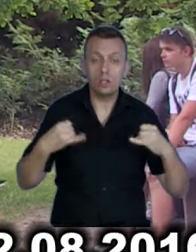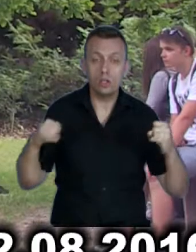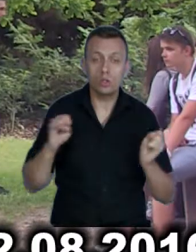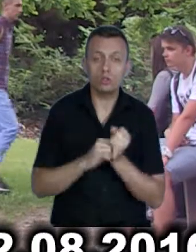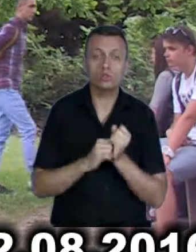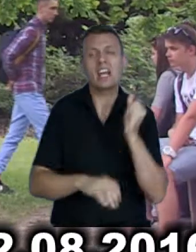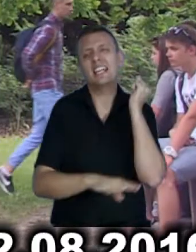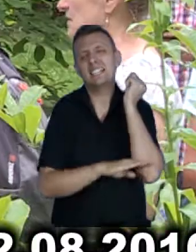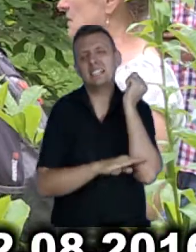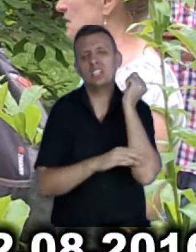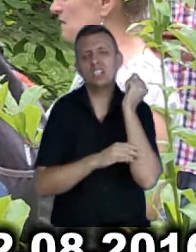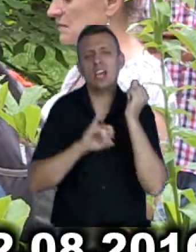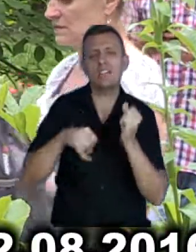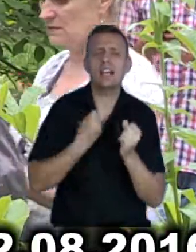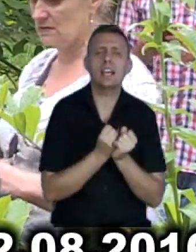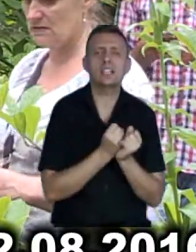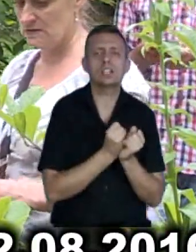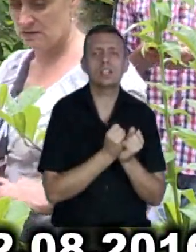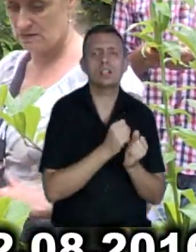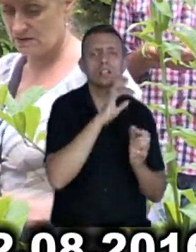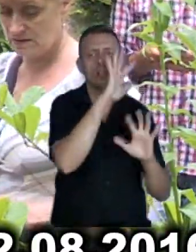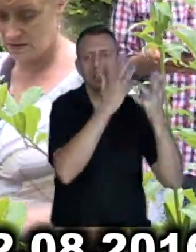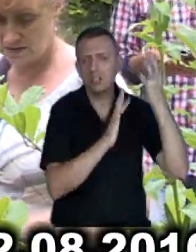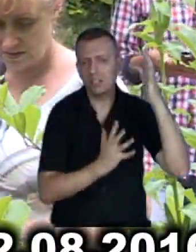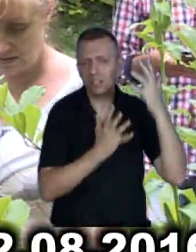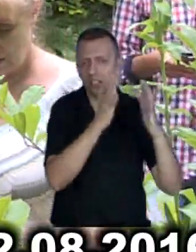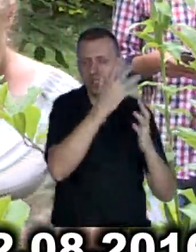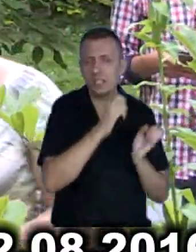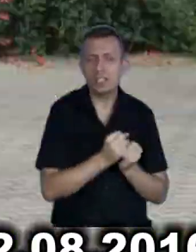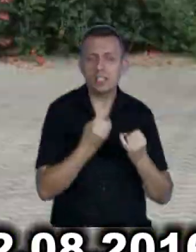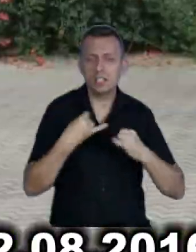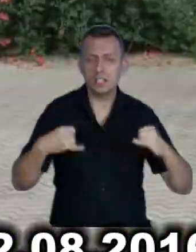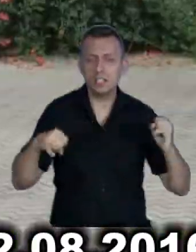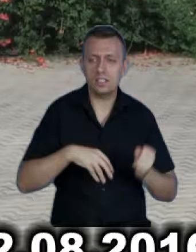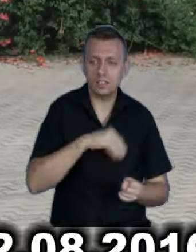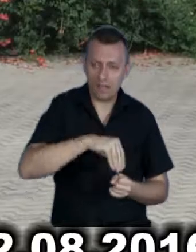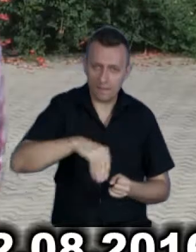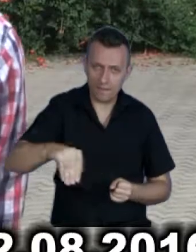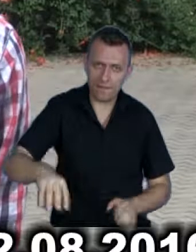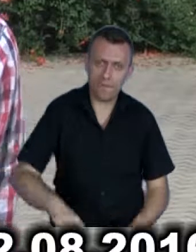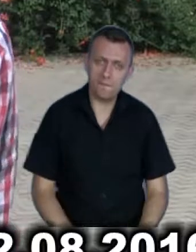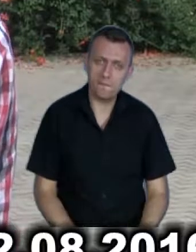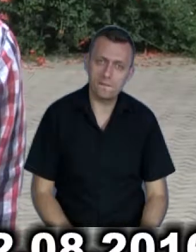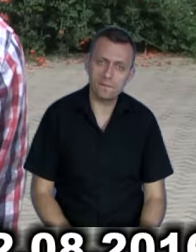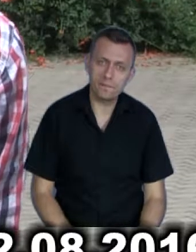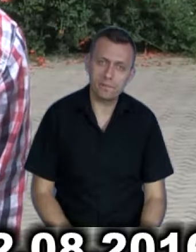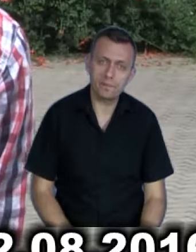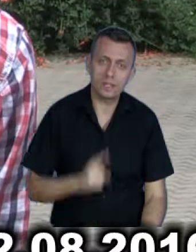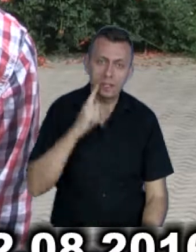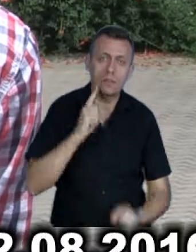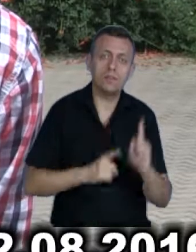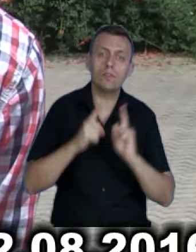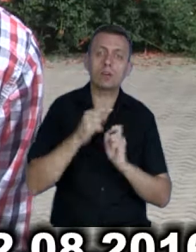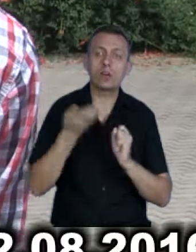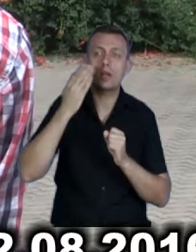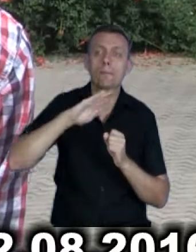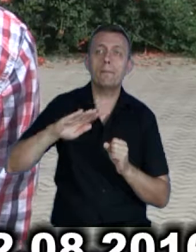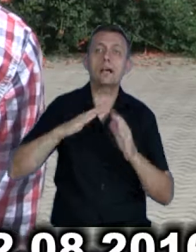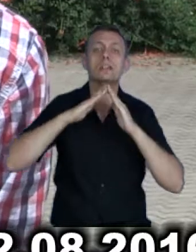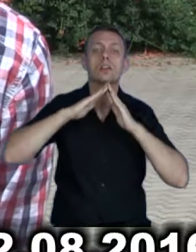bylin, roślin cebulowych i kłączowych, a także roślin warzywnych i sadowniczych. Najbardziej w ogrodzie botanicznym podobała mi się szklarnia. Było